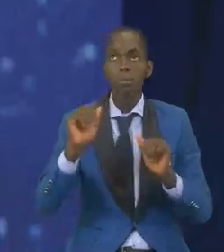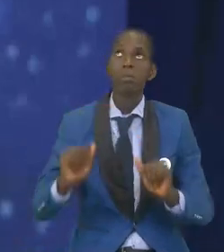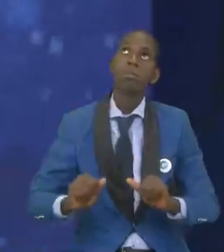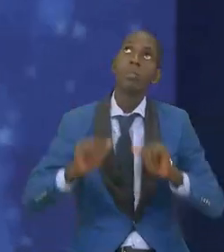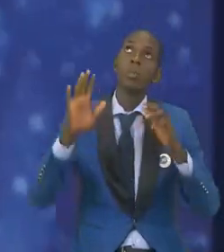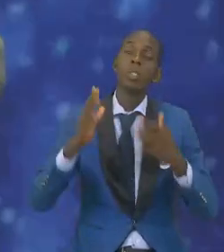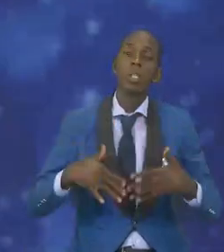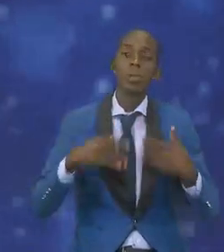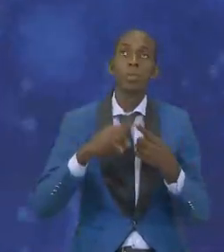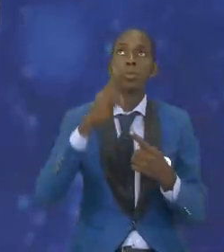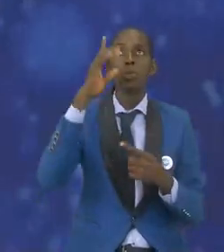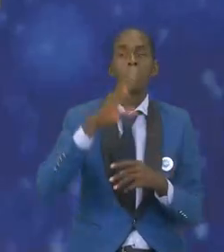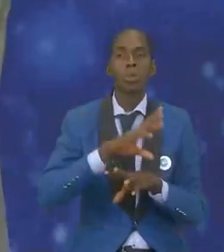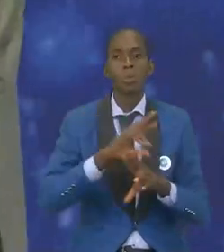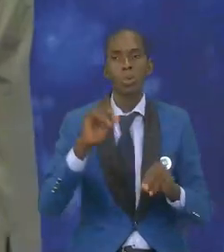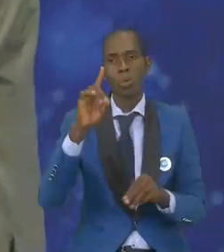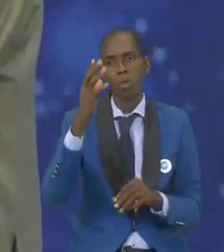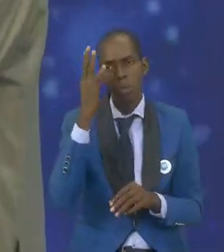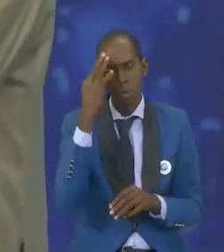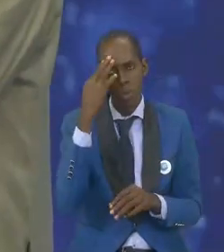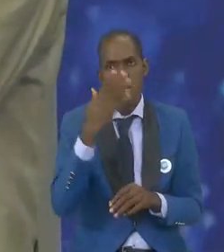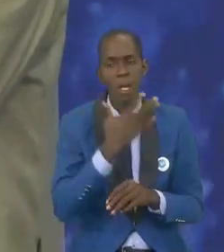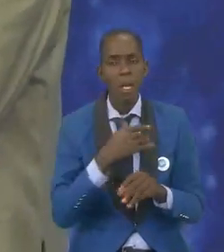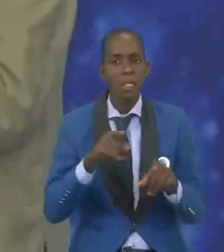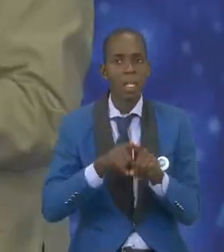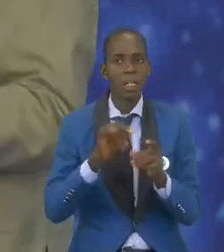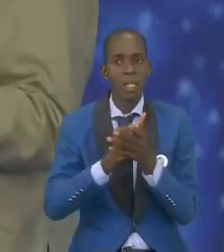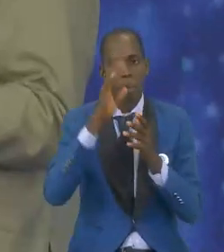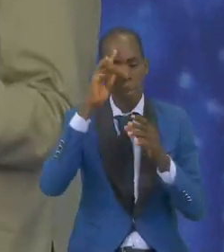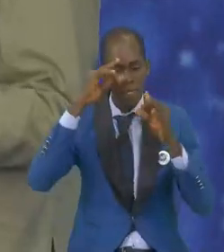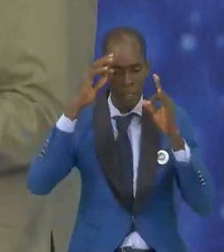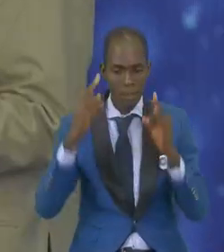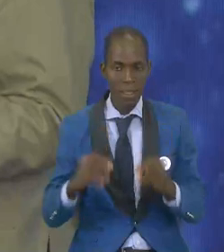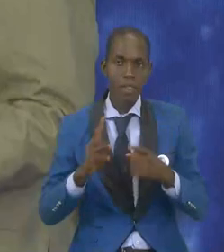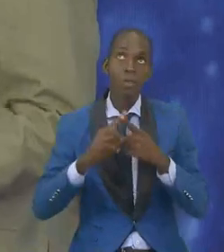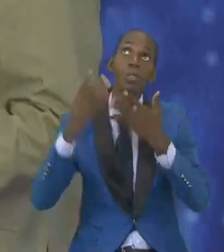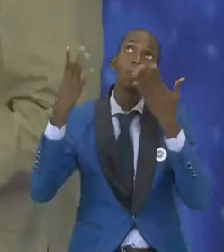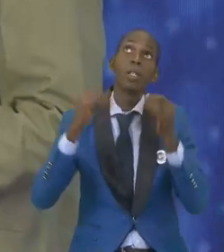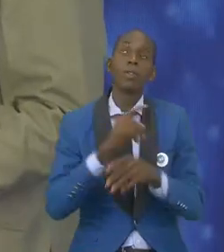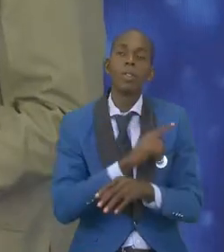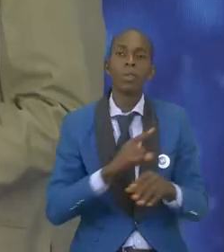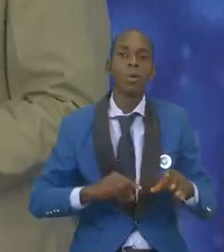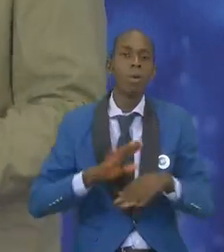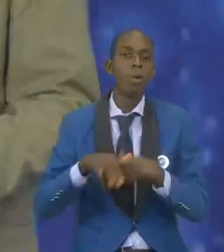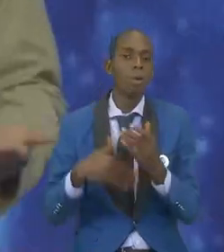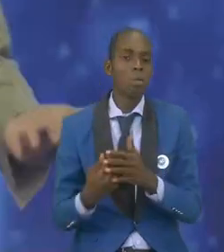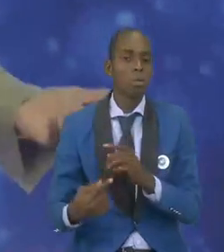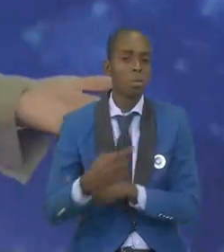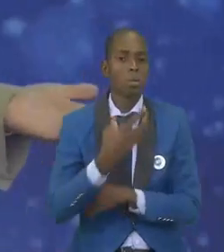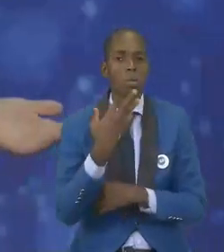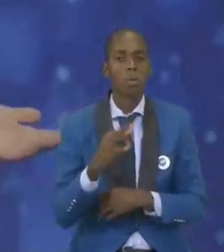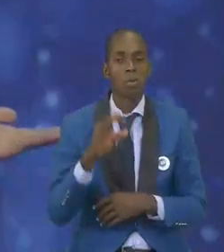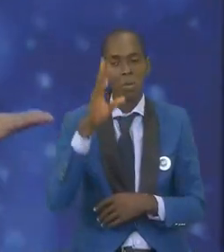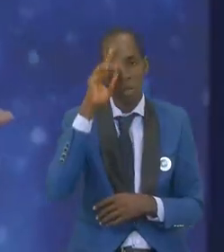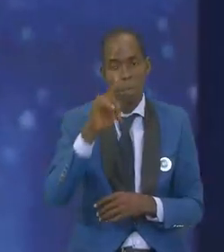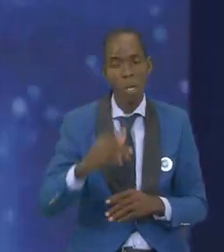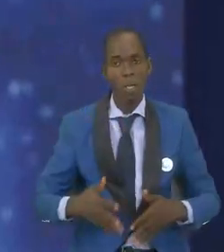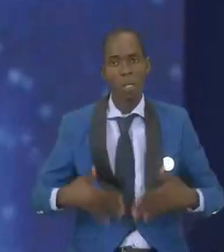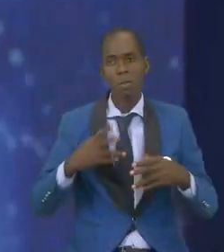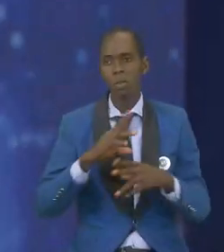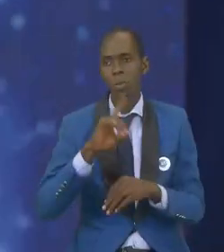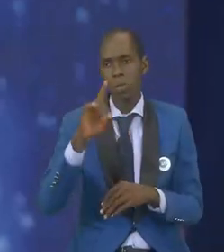quand il était né à Juda il ne compte pas quand il s'était consacré il ne connaissait pas de